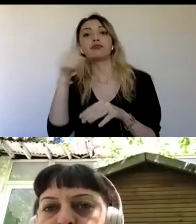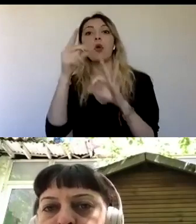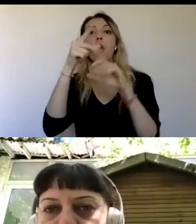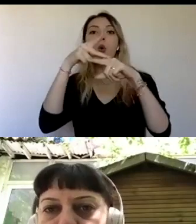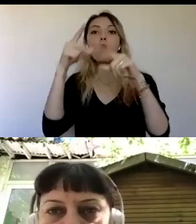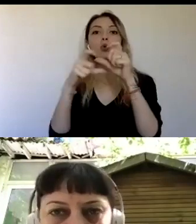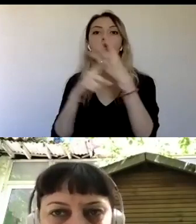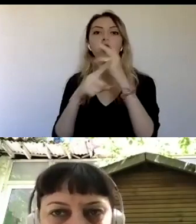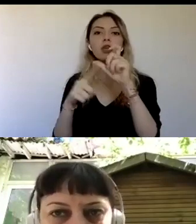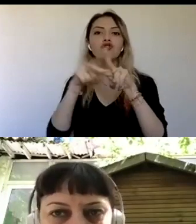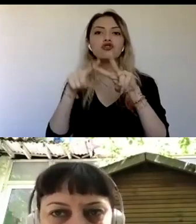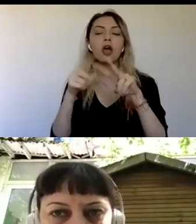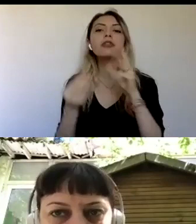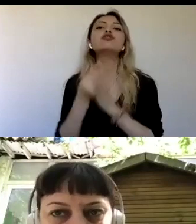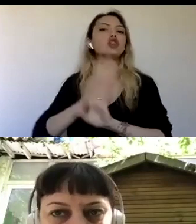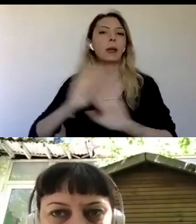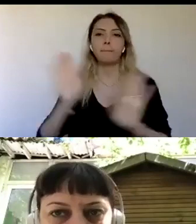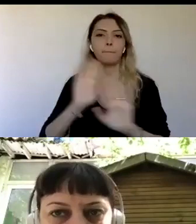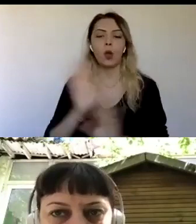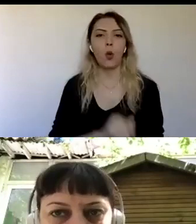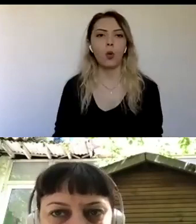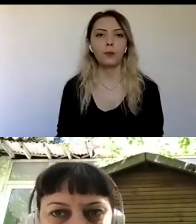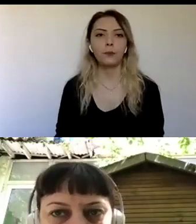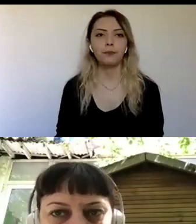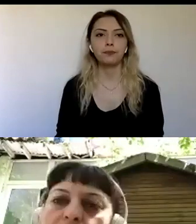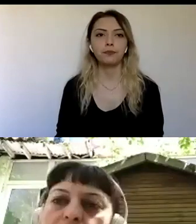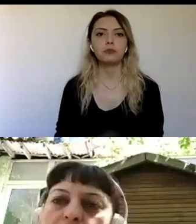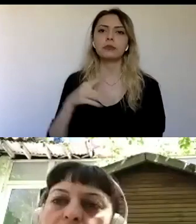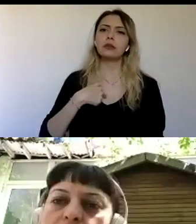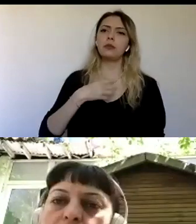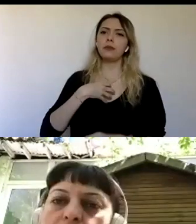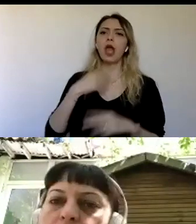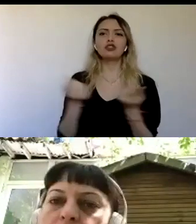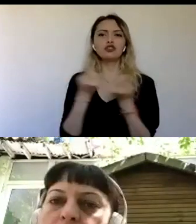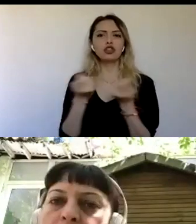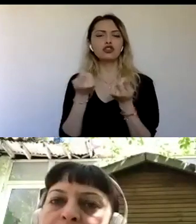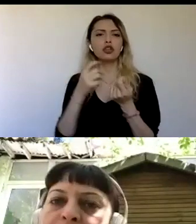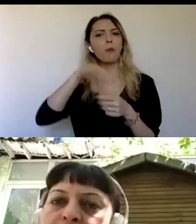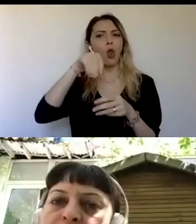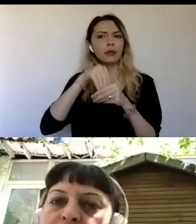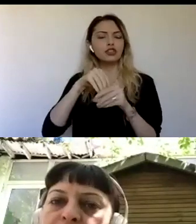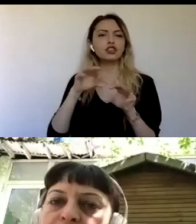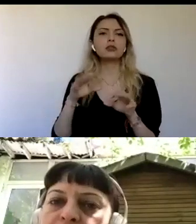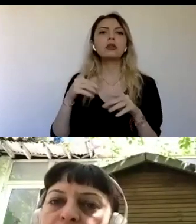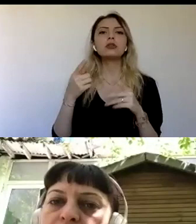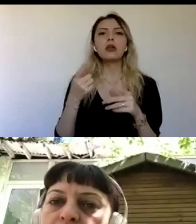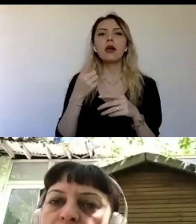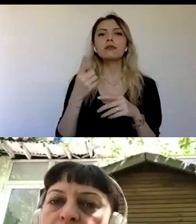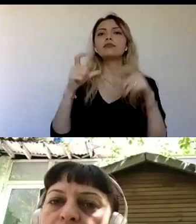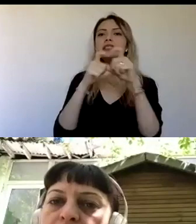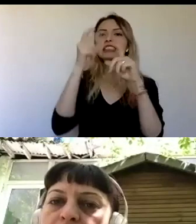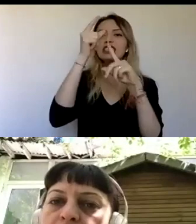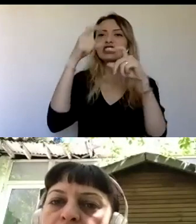mesela daha ağırlık bir çalıştığım alanda girişimcilik çalışıyorum. Girişim çalışıyorum. Girişim yazdığım